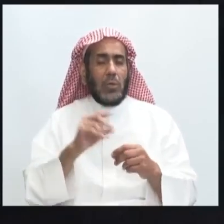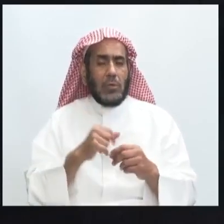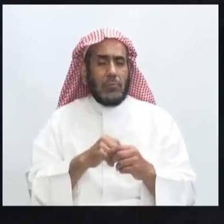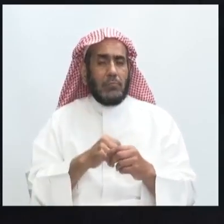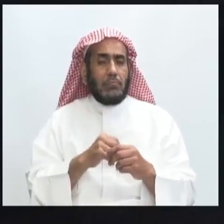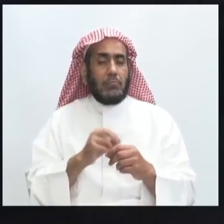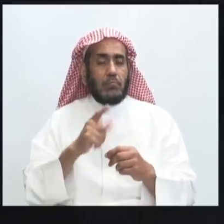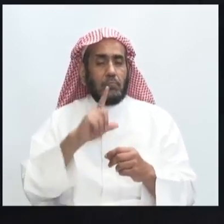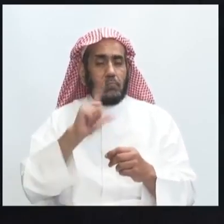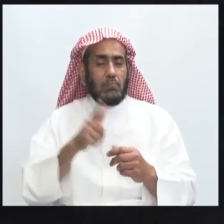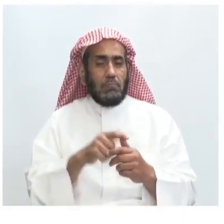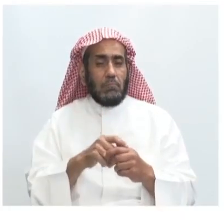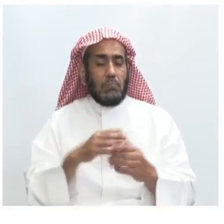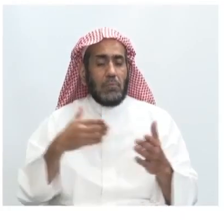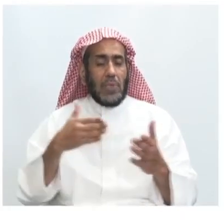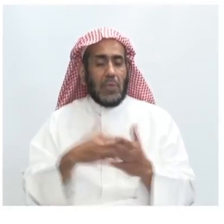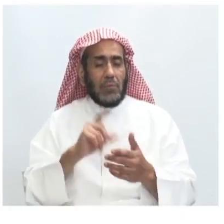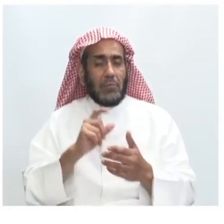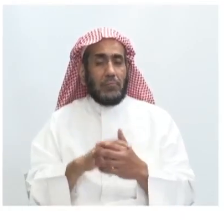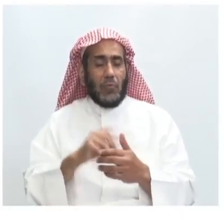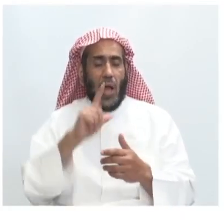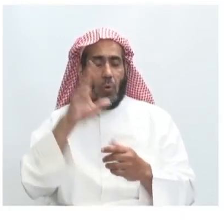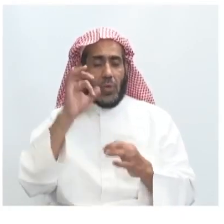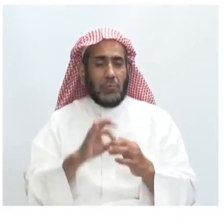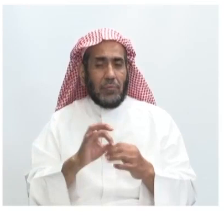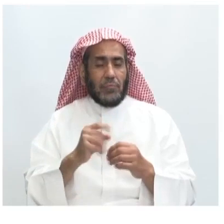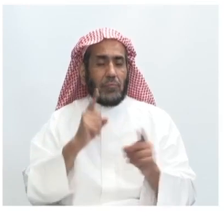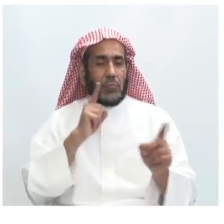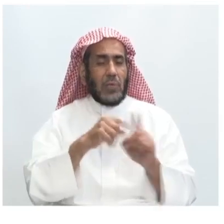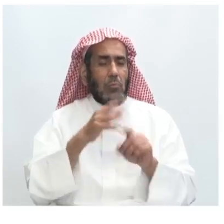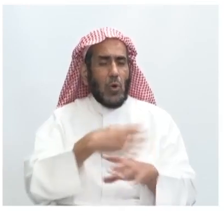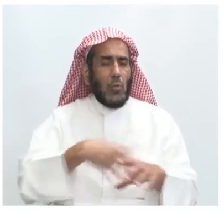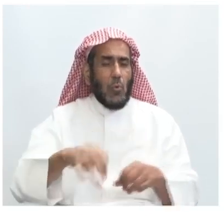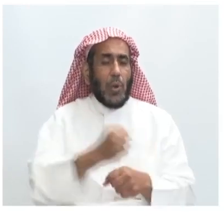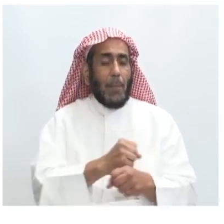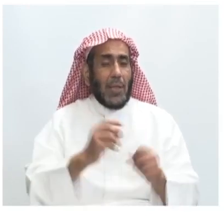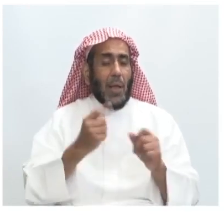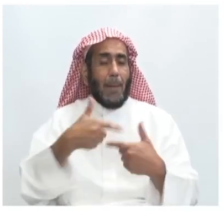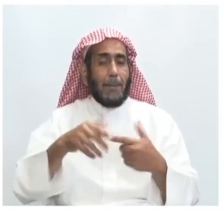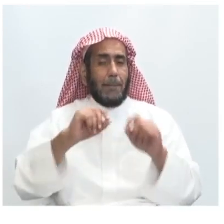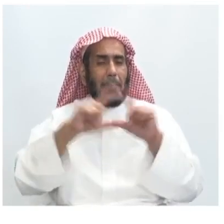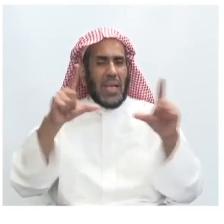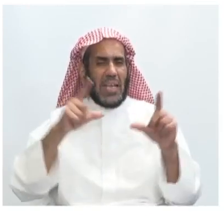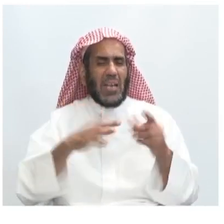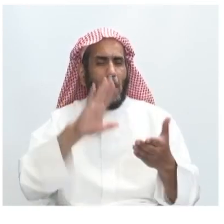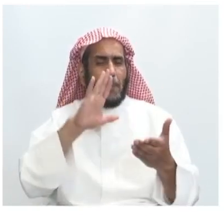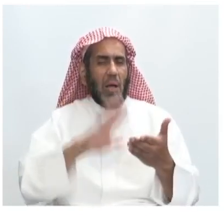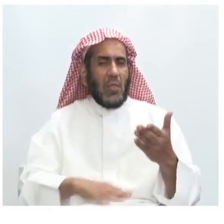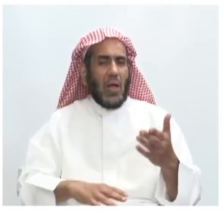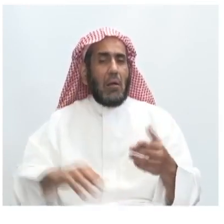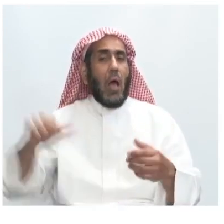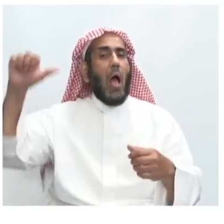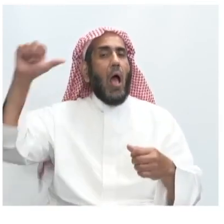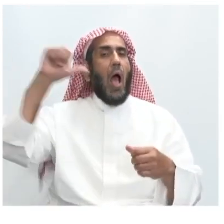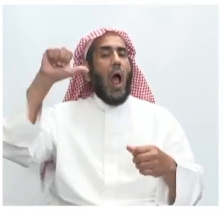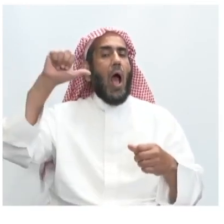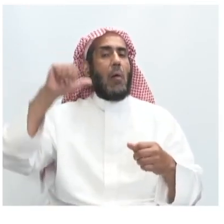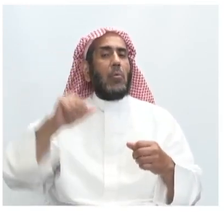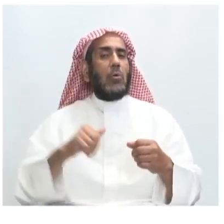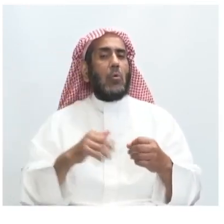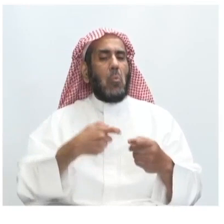معنا انا امرك بشيء حتى في استفهام في قوله تعالى في خطاب المؤمنين بعد ان بين مضار الخمر والميسر